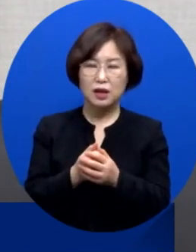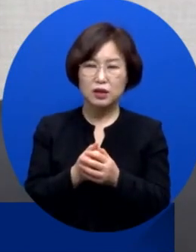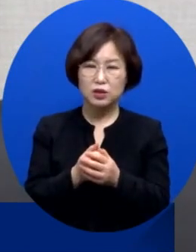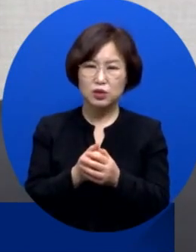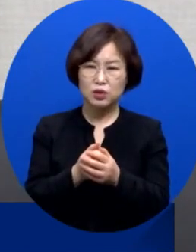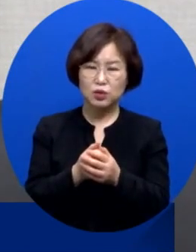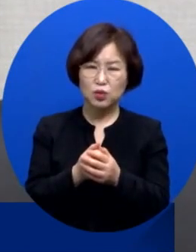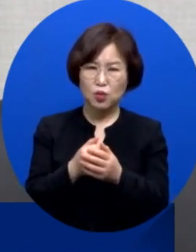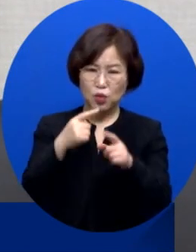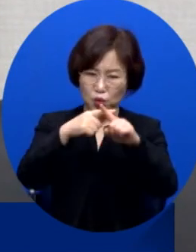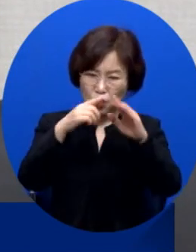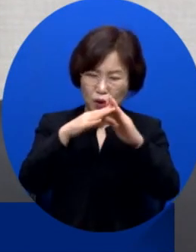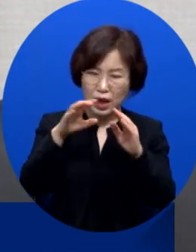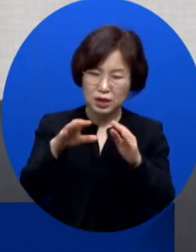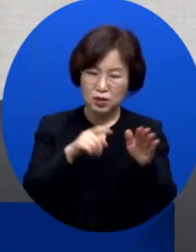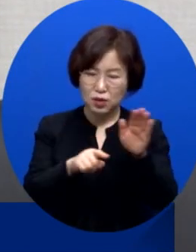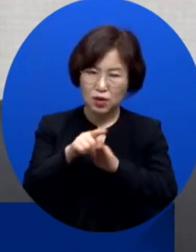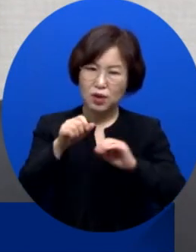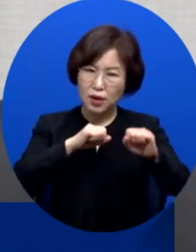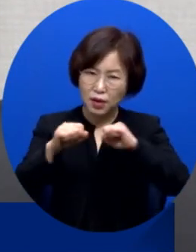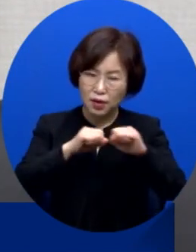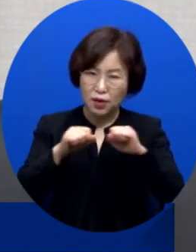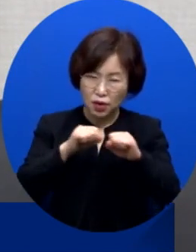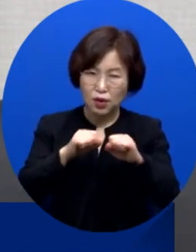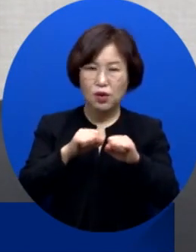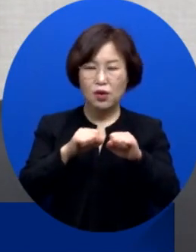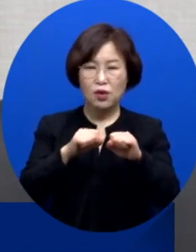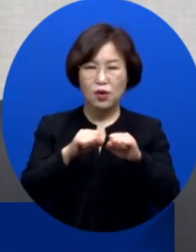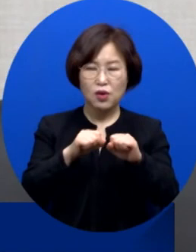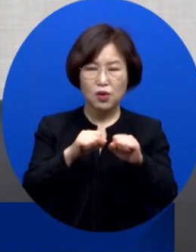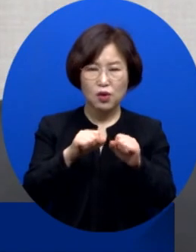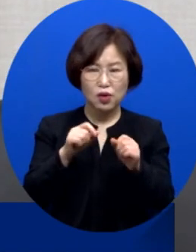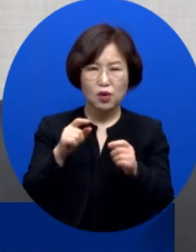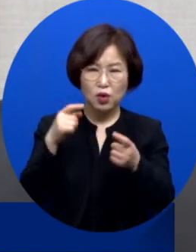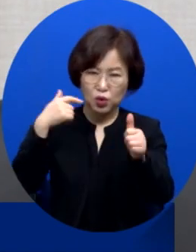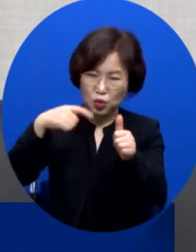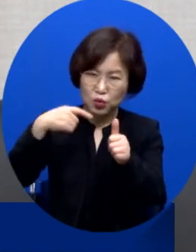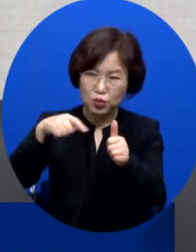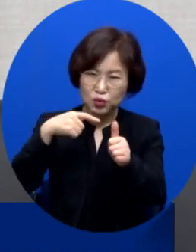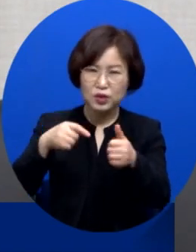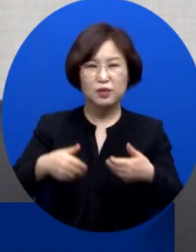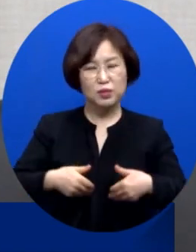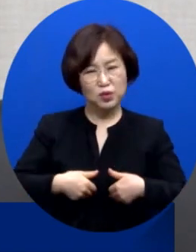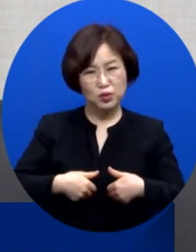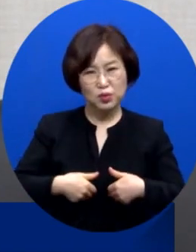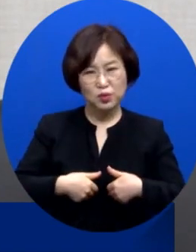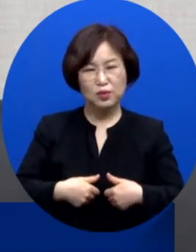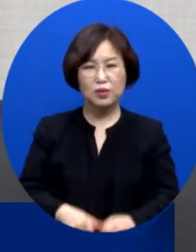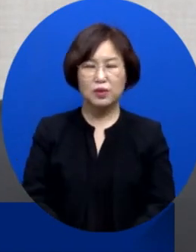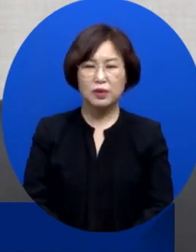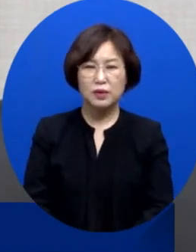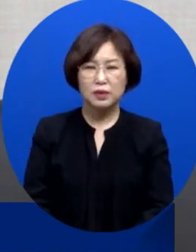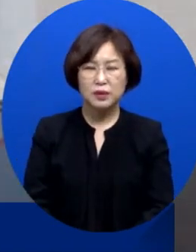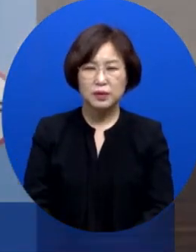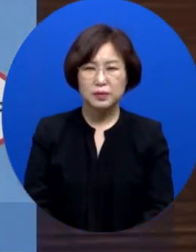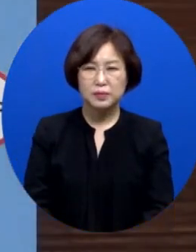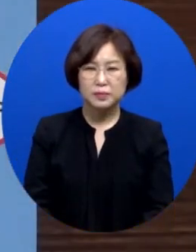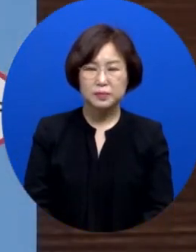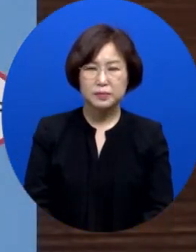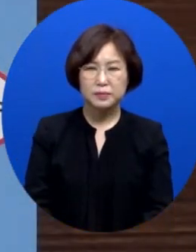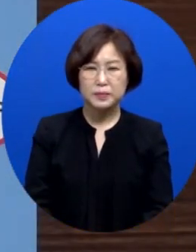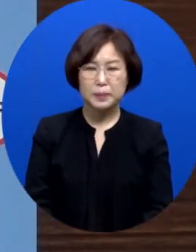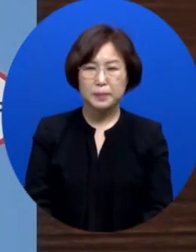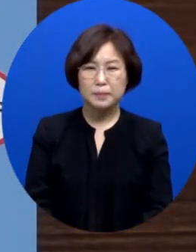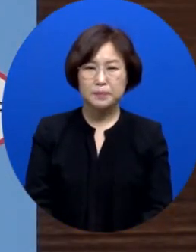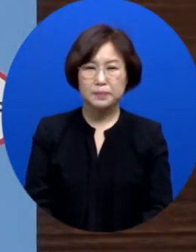좀 교회에서 적극적인 제 투자도 하시고 교육을 좀 하셨으면 좋겠다는 생각을 좀 가지고 있습니다